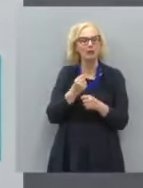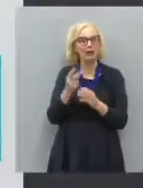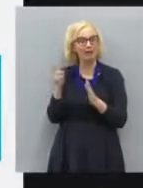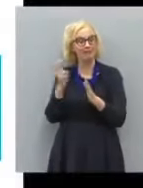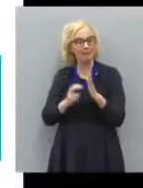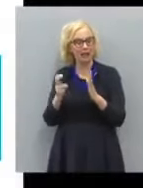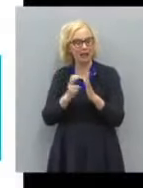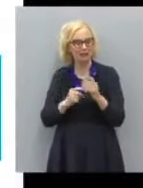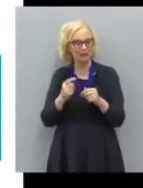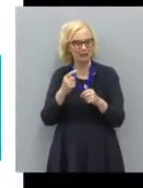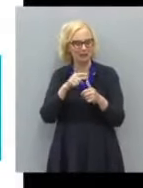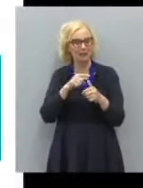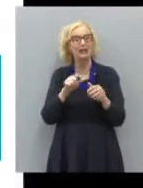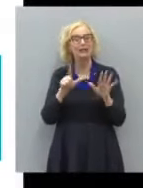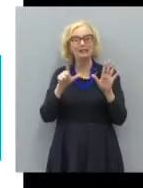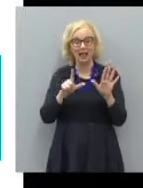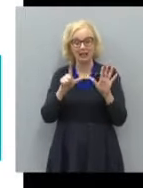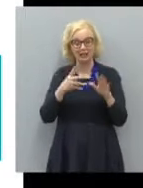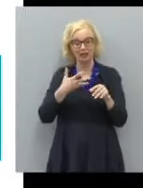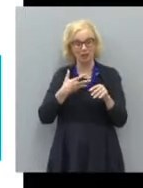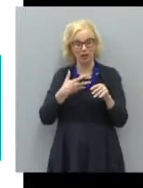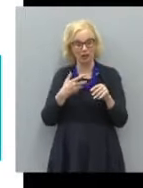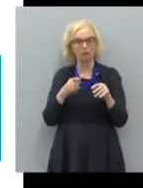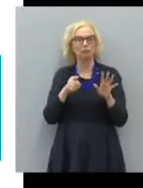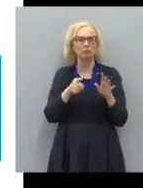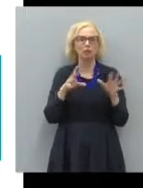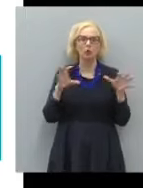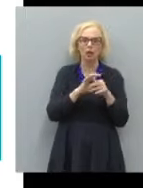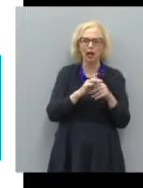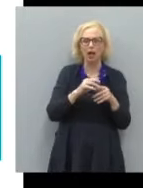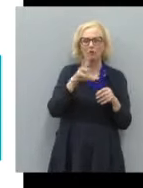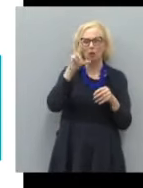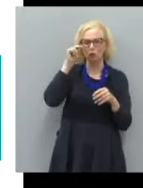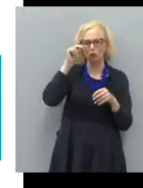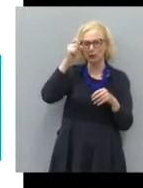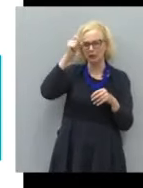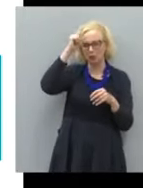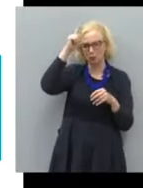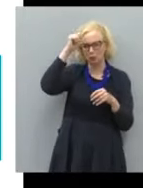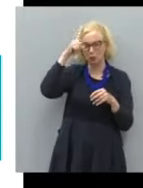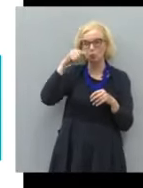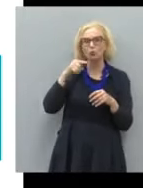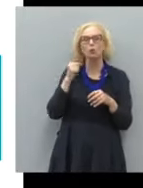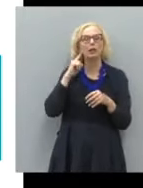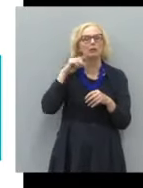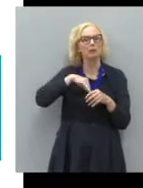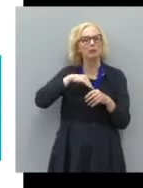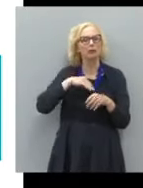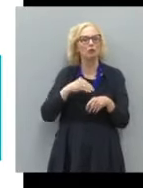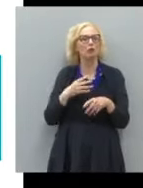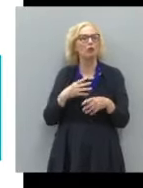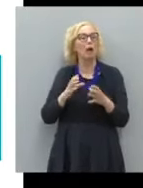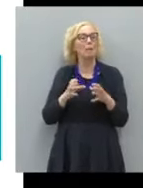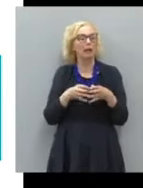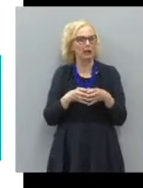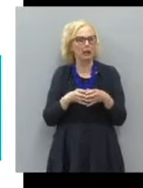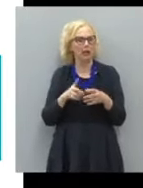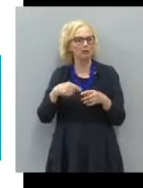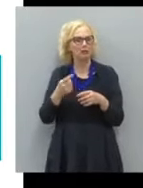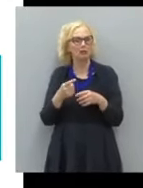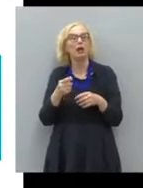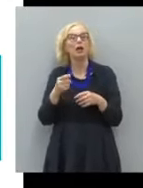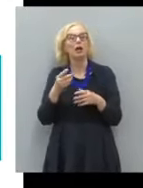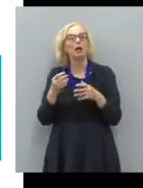strategie l'area prima è quella della conoscenza della cultura nel senso di appartenenza poi c'è l'area della ricerca dell'innovazione